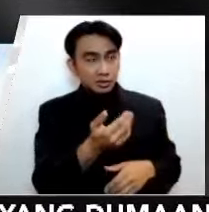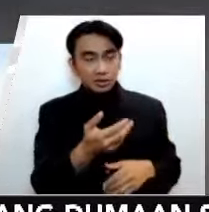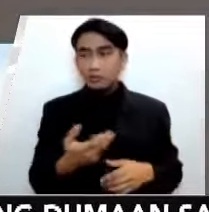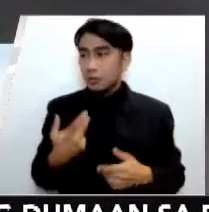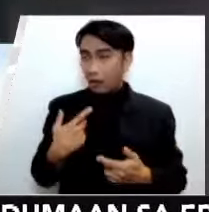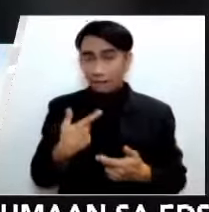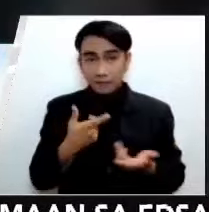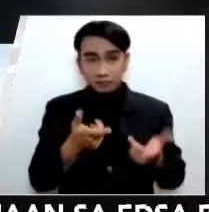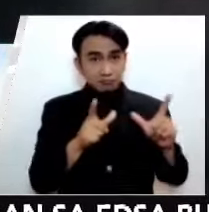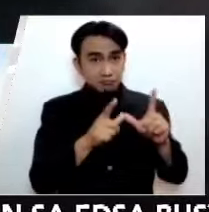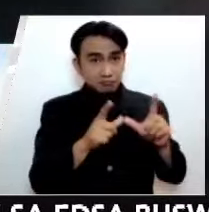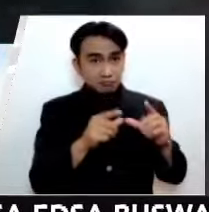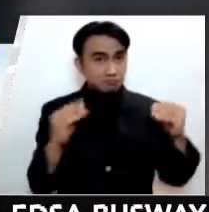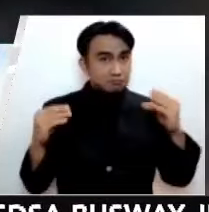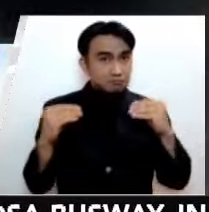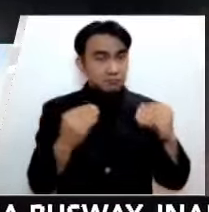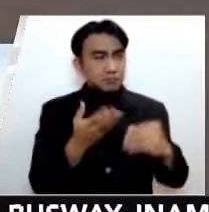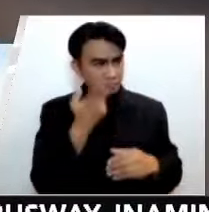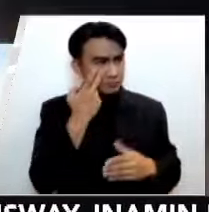enforcer.